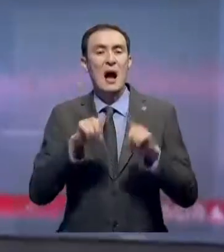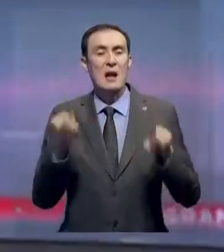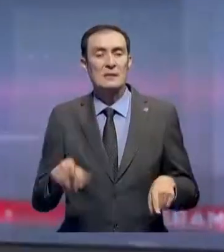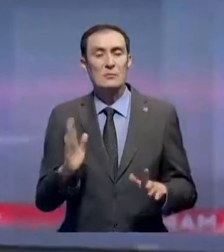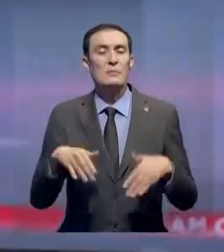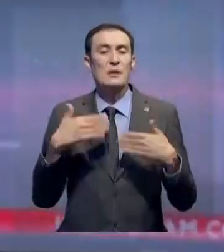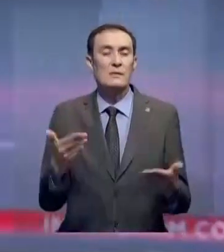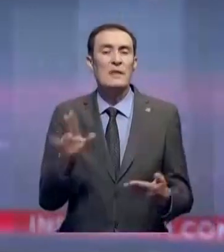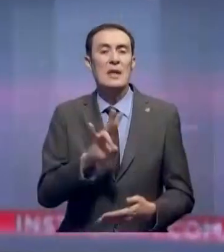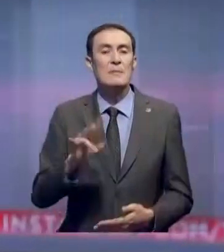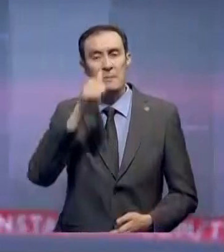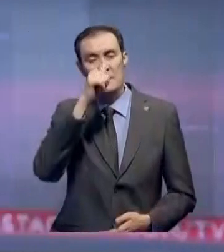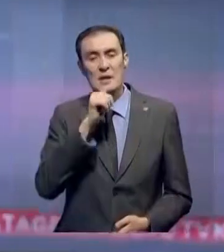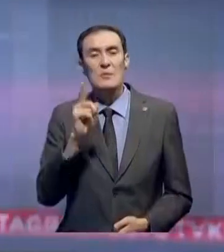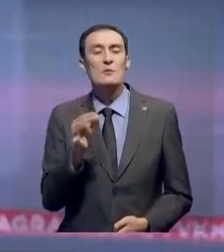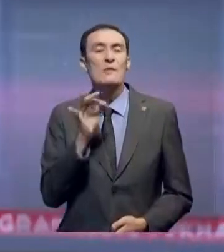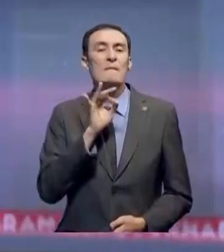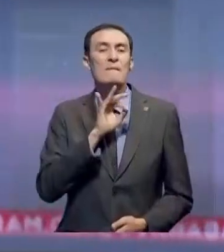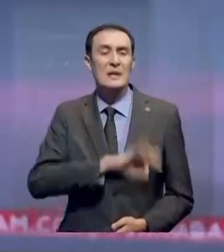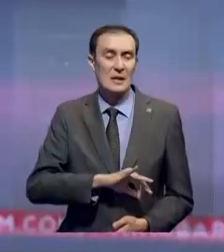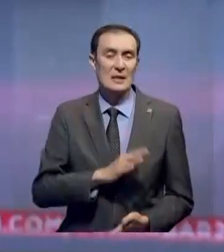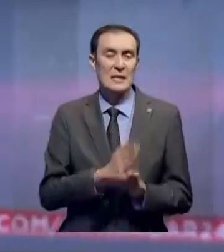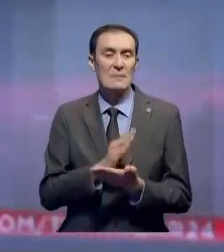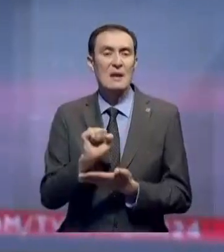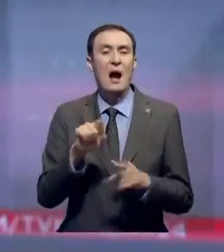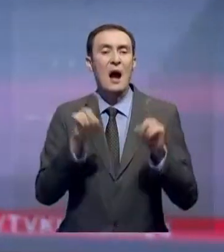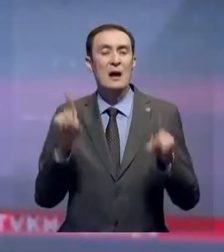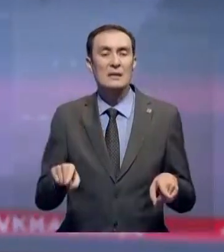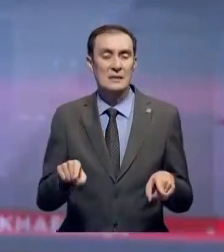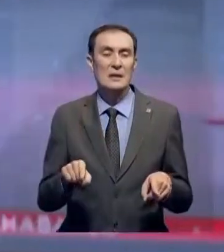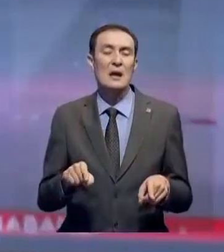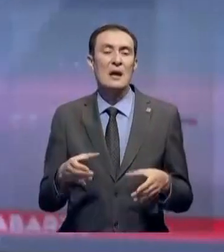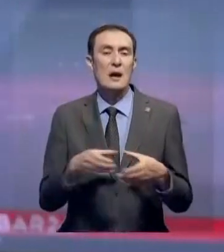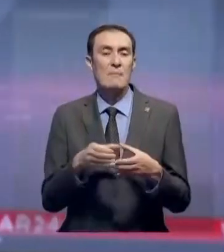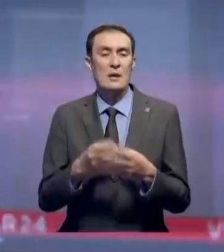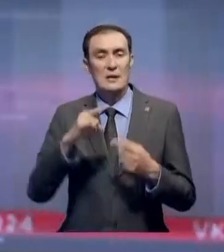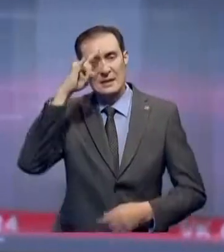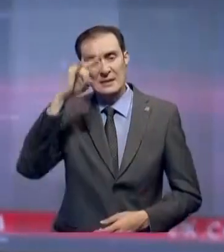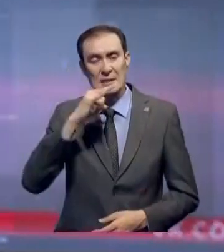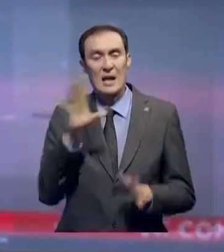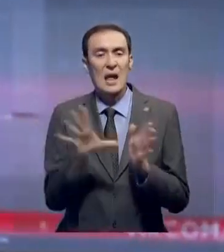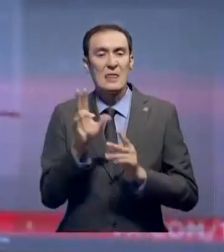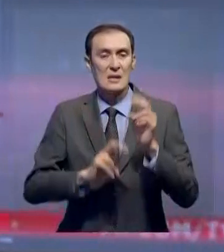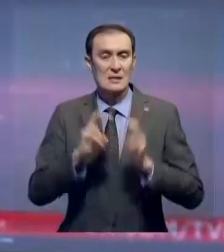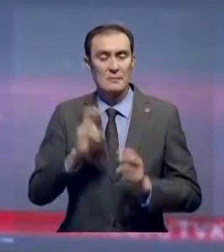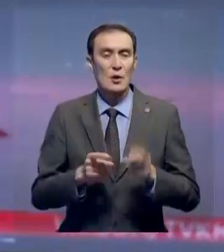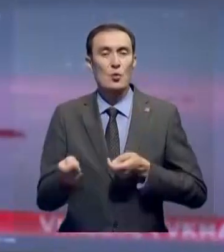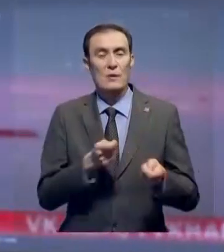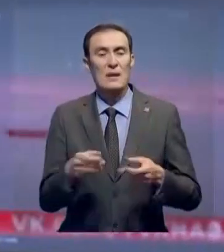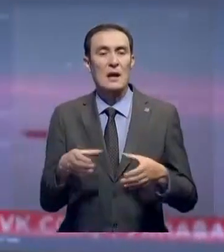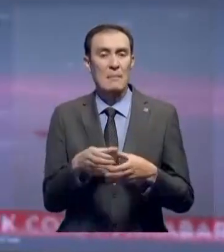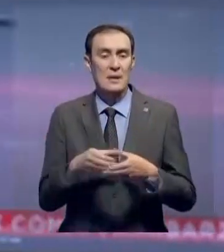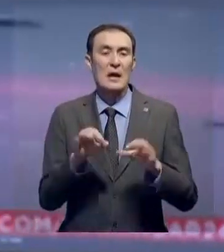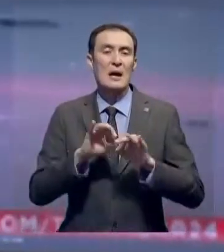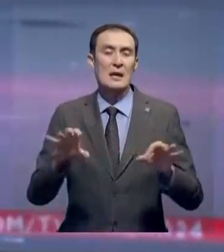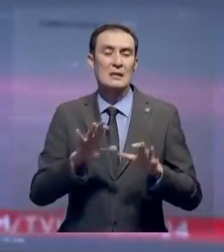будет предложено уже в ноябре. Почему выгодно быть держателем акций системного оператора отечественной энергосистемы, руководители